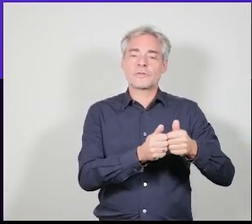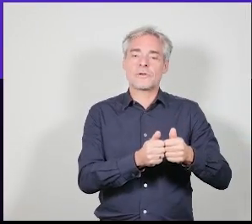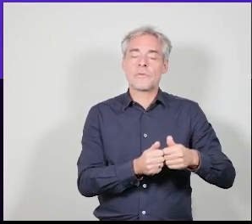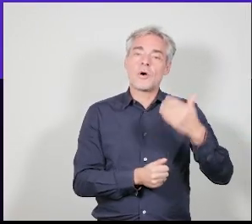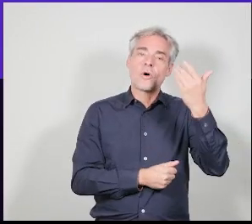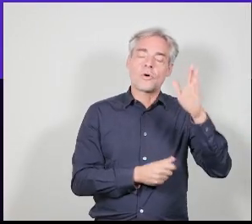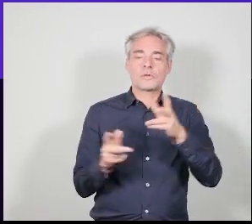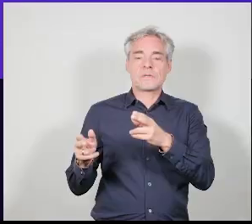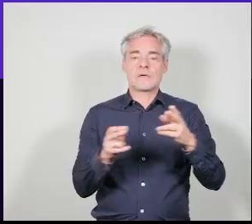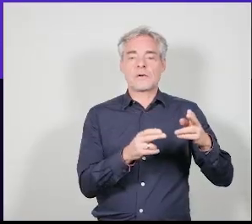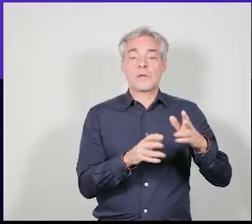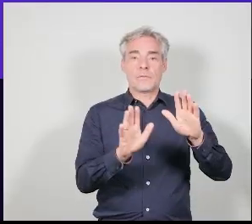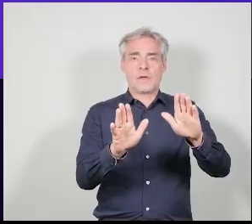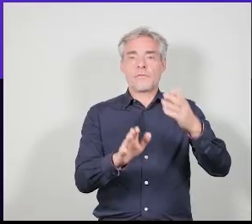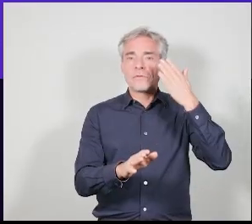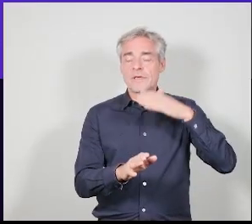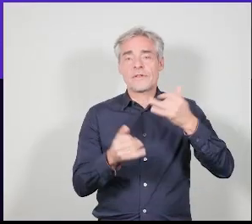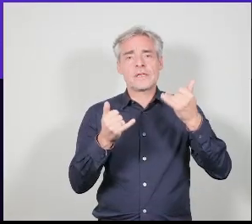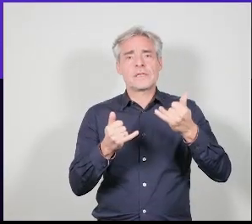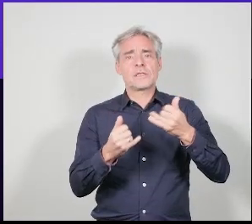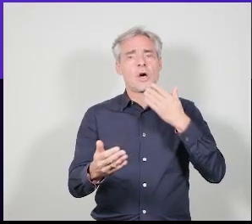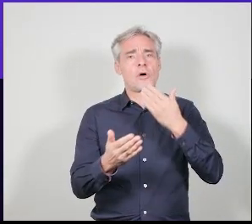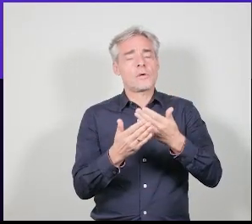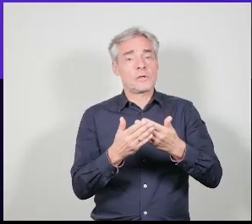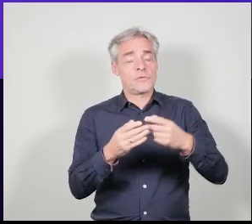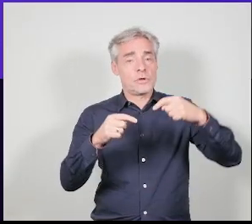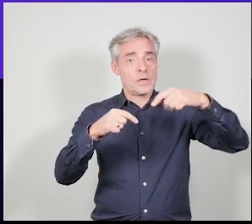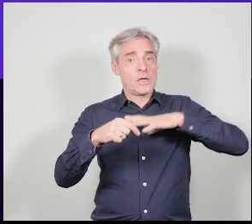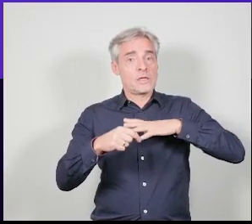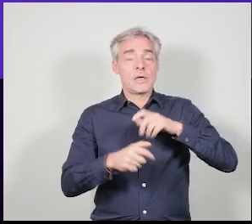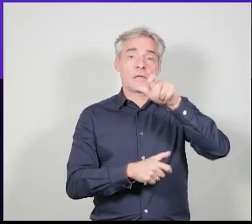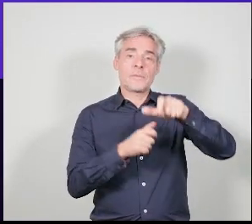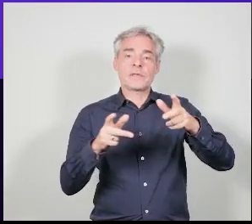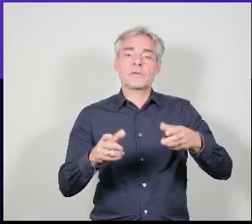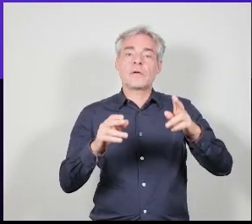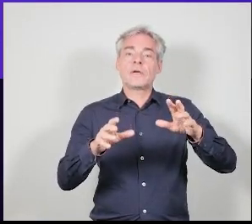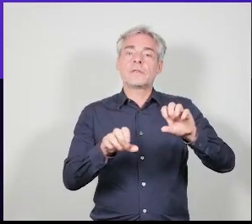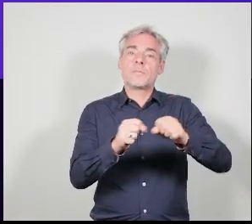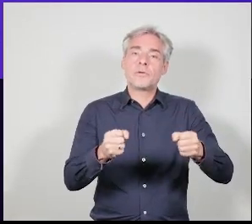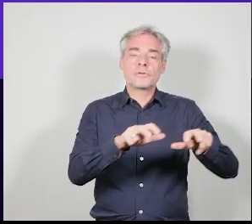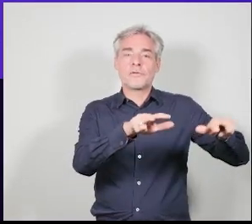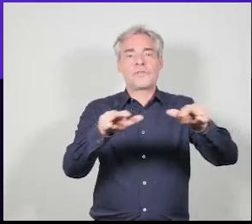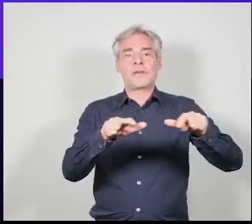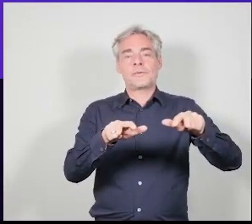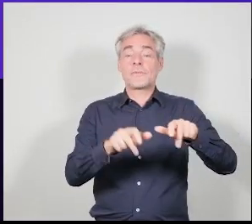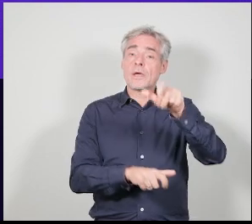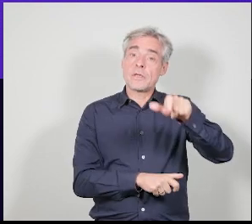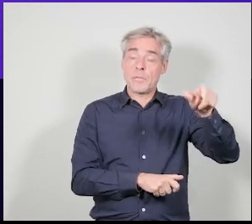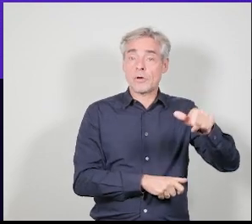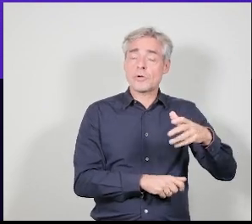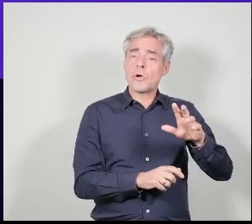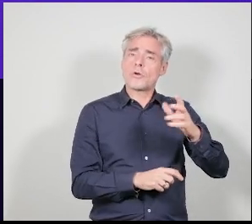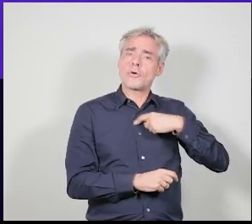d'autres séquences, dans d'autres tables rondes. Mais vous le savez, sur ces rencontres-là, on a aussi des intervalles liés à des séquences vidéo, des personnes que l'on est